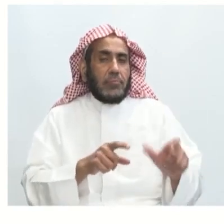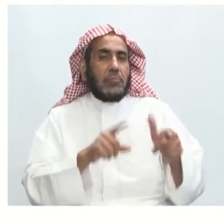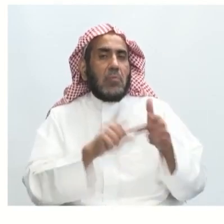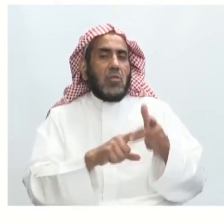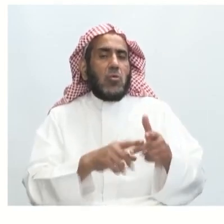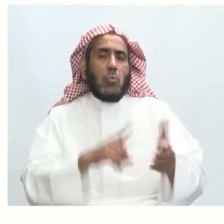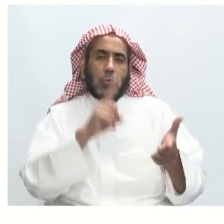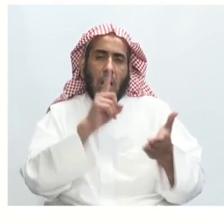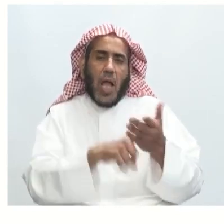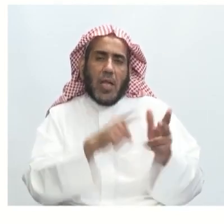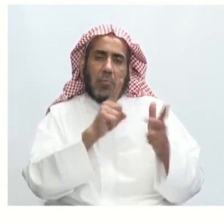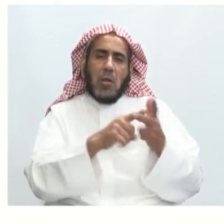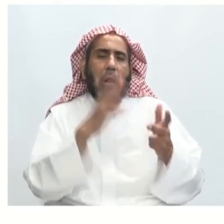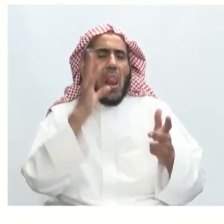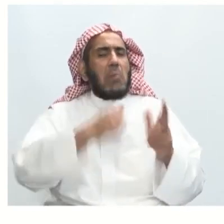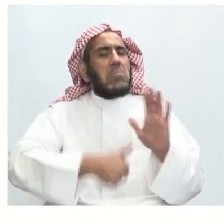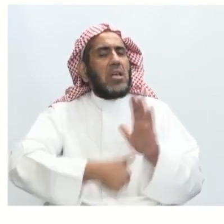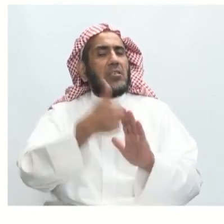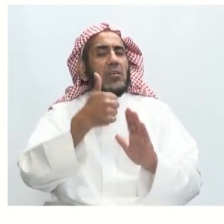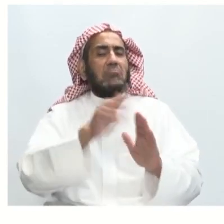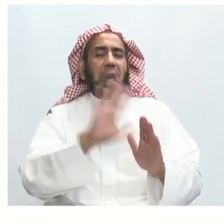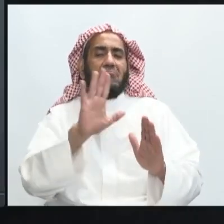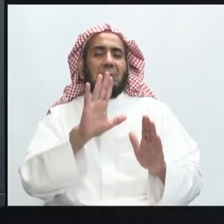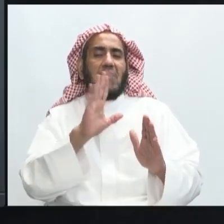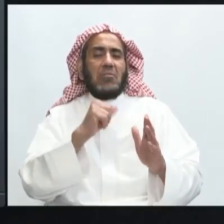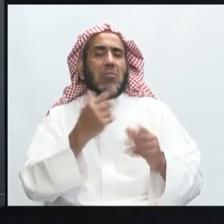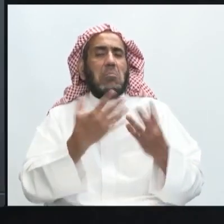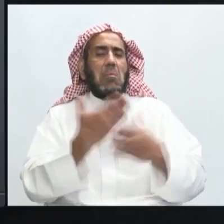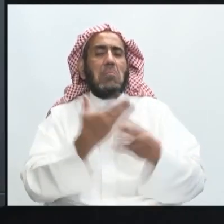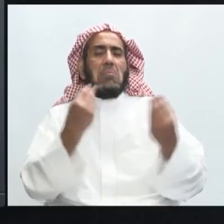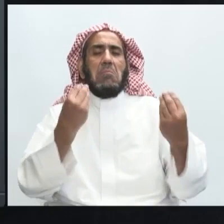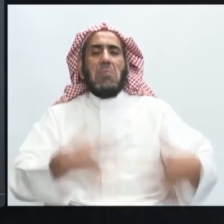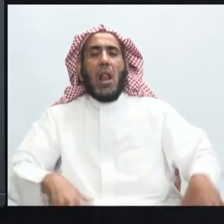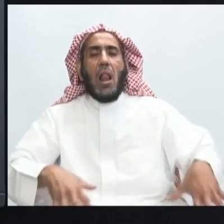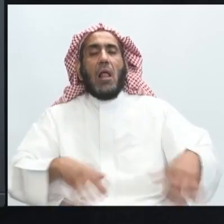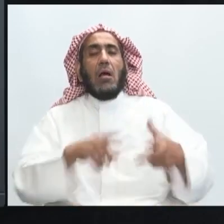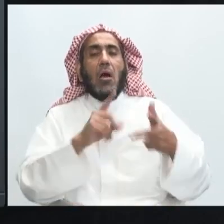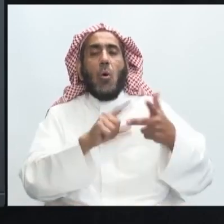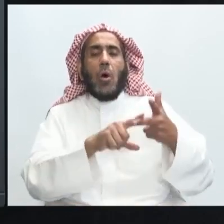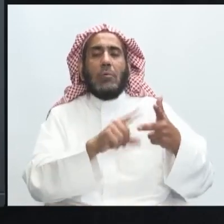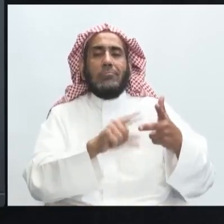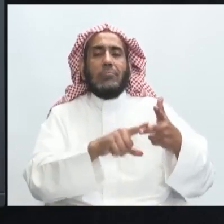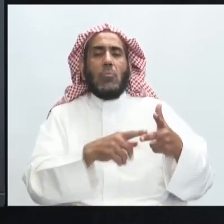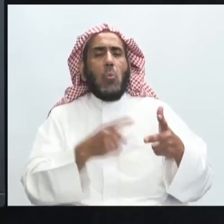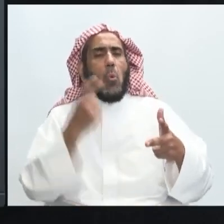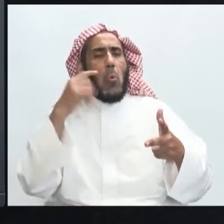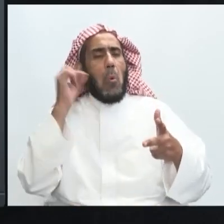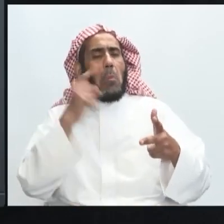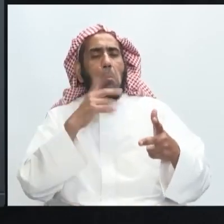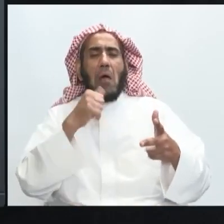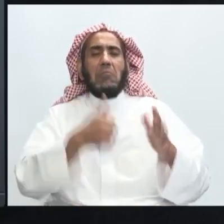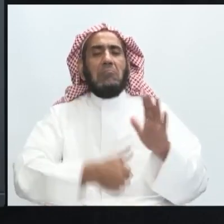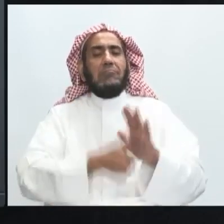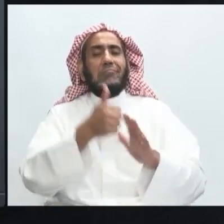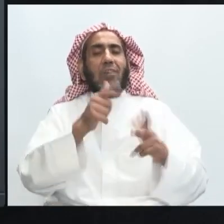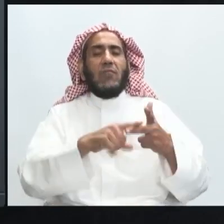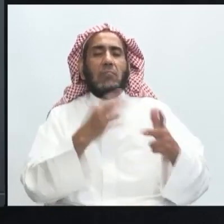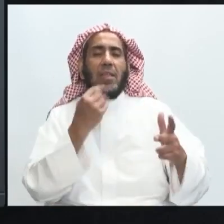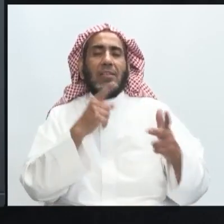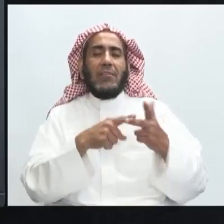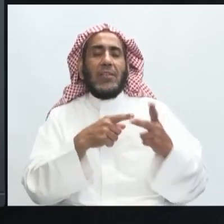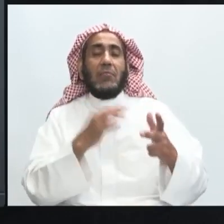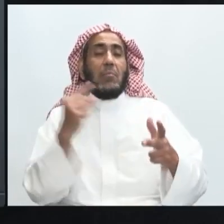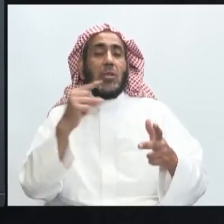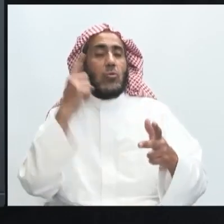الثالث متاكد بانه لم ينجح اصلا لانه الاهماله فهو يعني عن موقن بعدم نجاحه فماذا